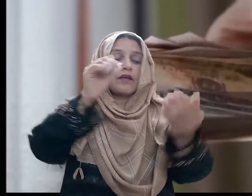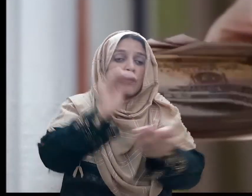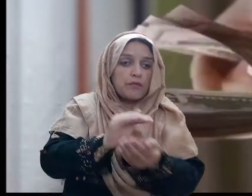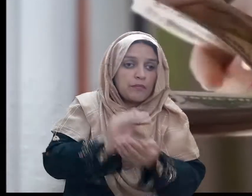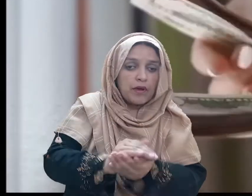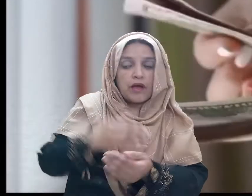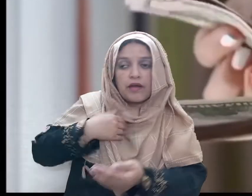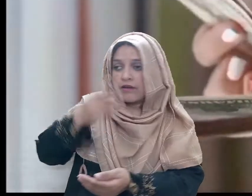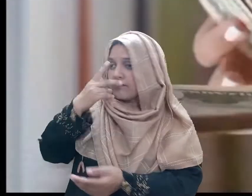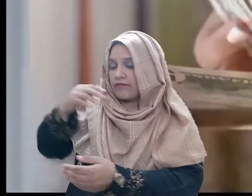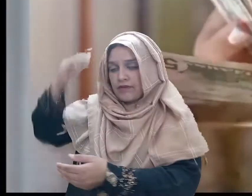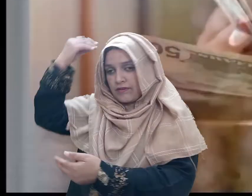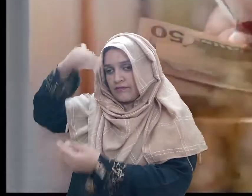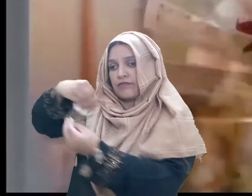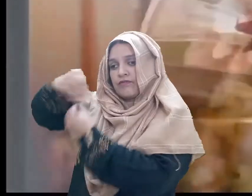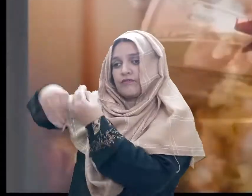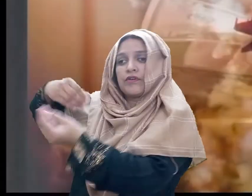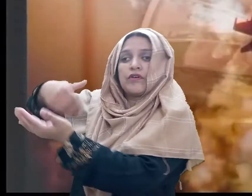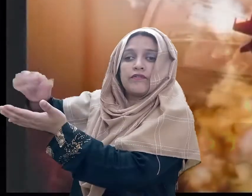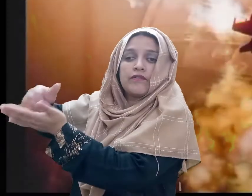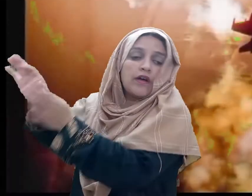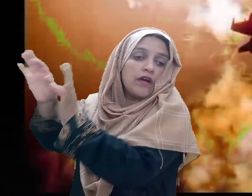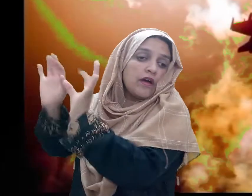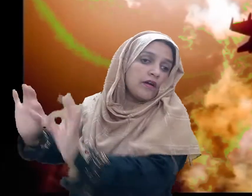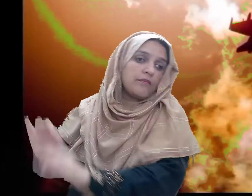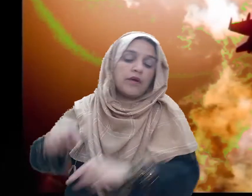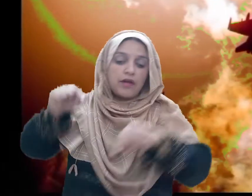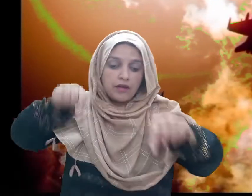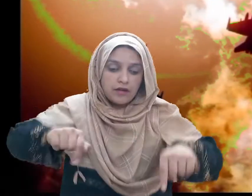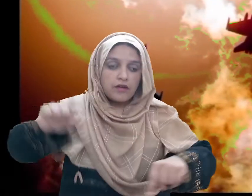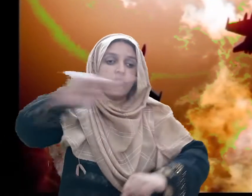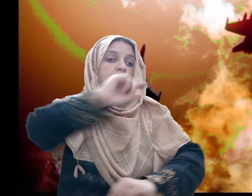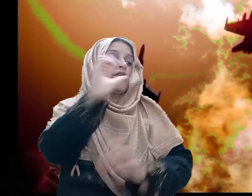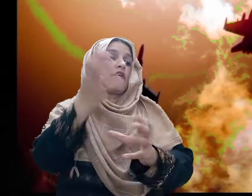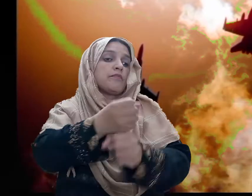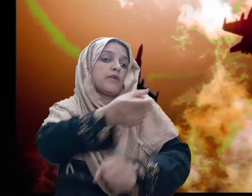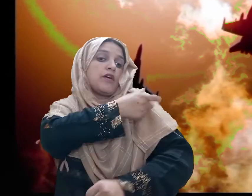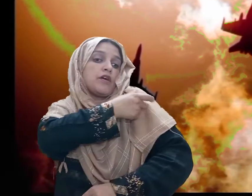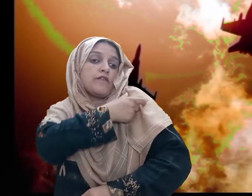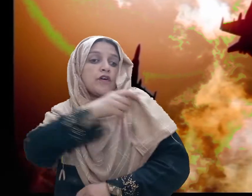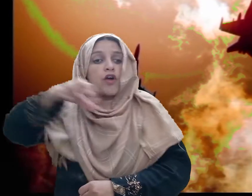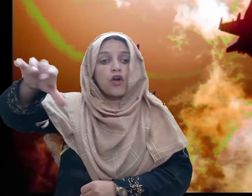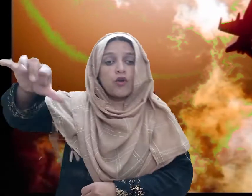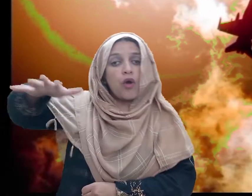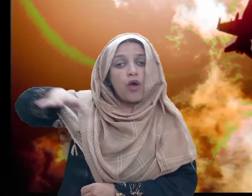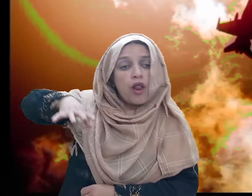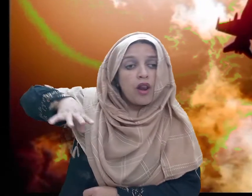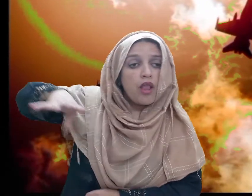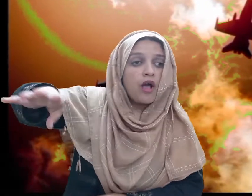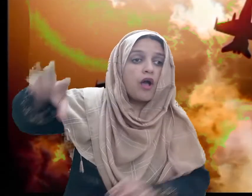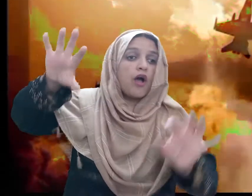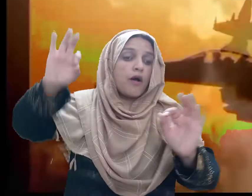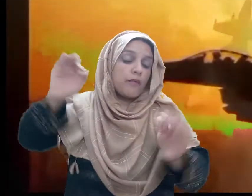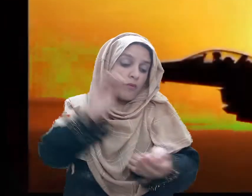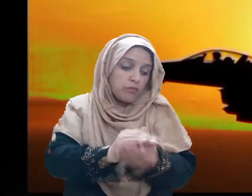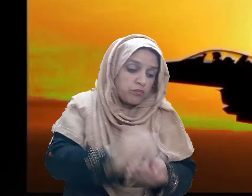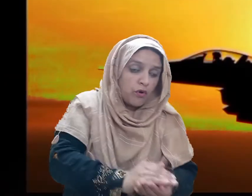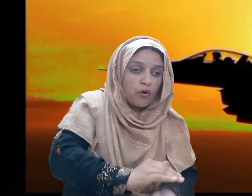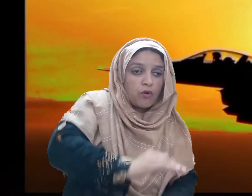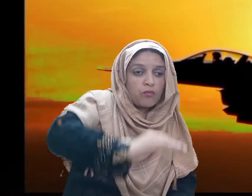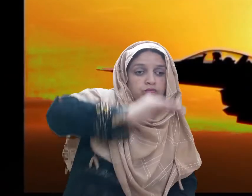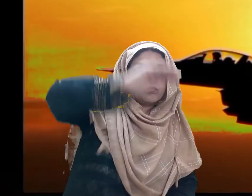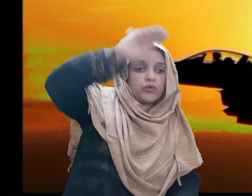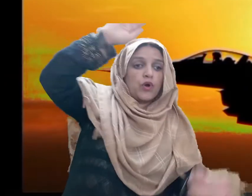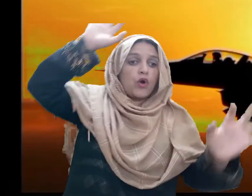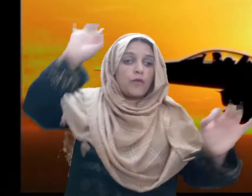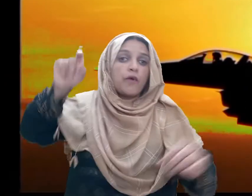اپنے دفاع کے لیے مختص کرتا ہے۔ مصر کی فوج کی کل تعداد 9,20,000 ہے، جبکہ مصر کی فضائیہ کے پاس